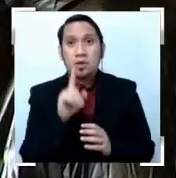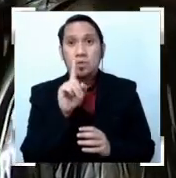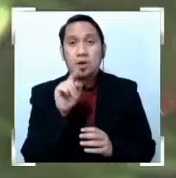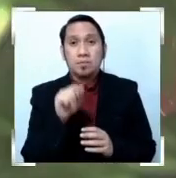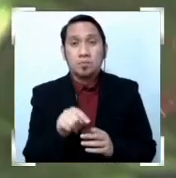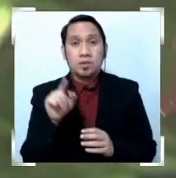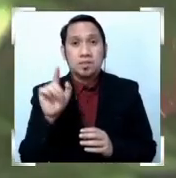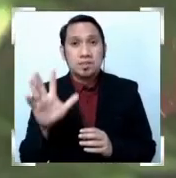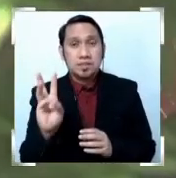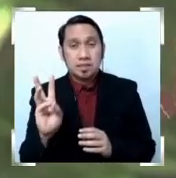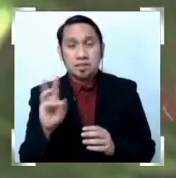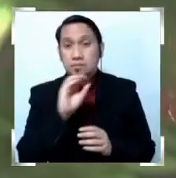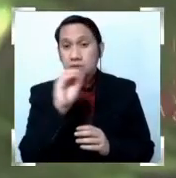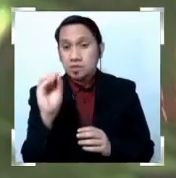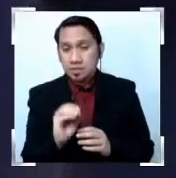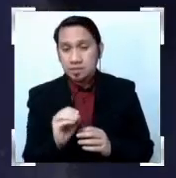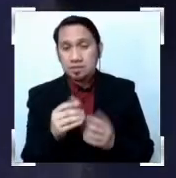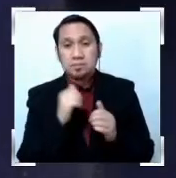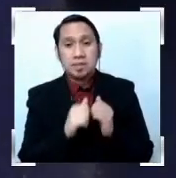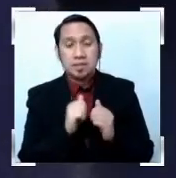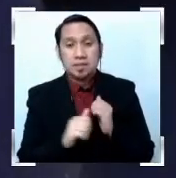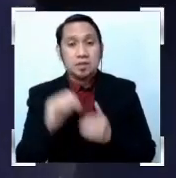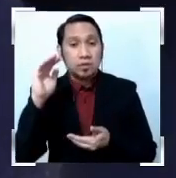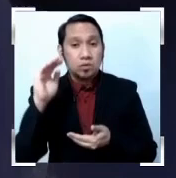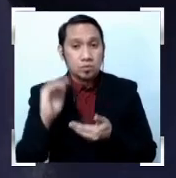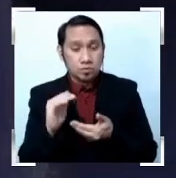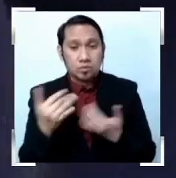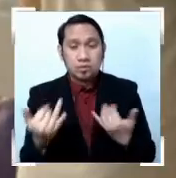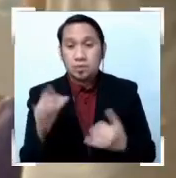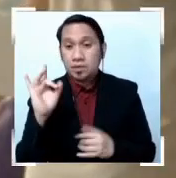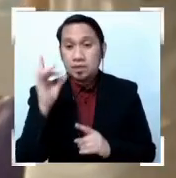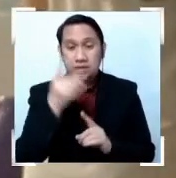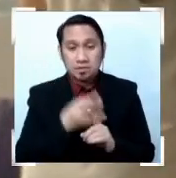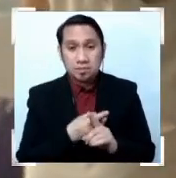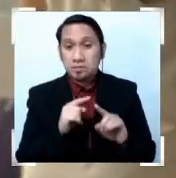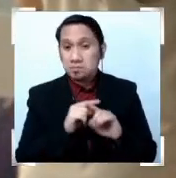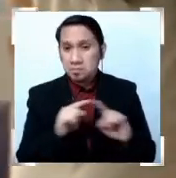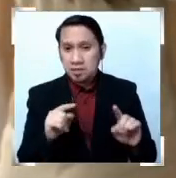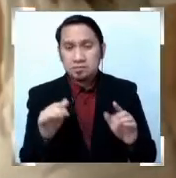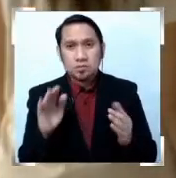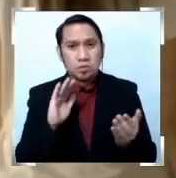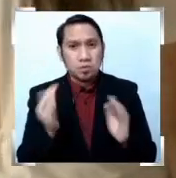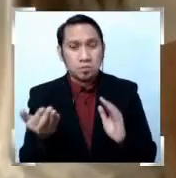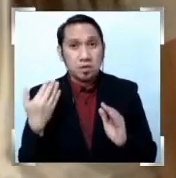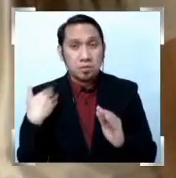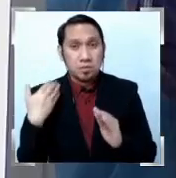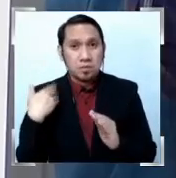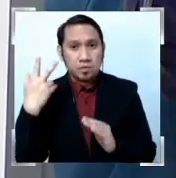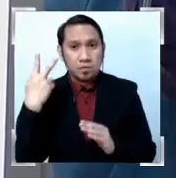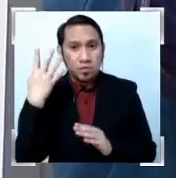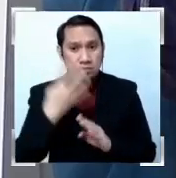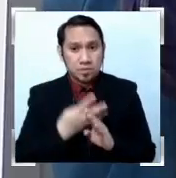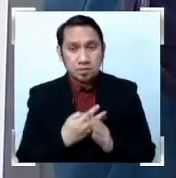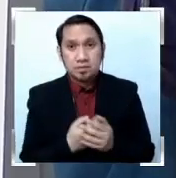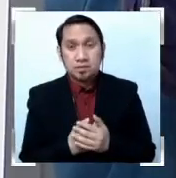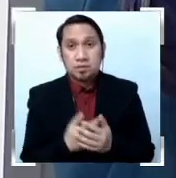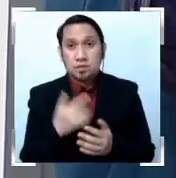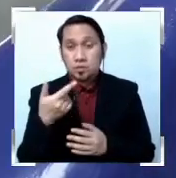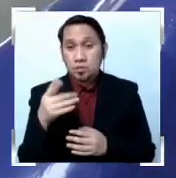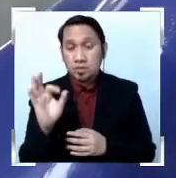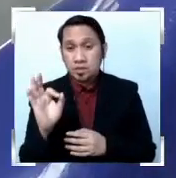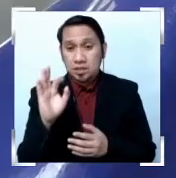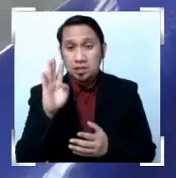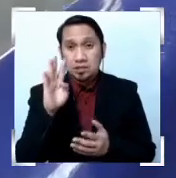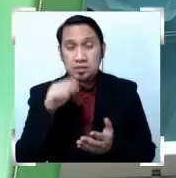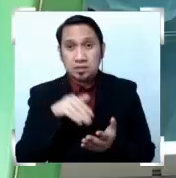positivity rate, pinakamababa sa loob ng mahigit 8 buwan, pero mababa sa nakalipas na halos 4 buwan, ang